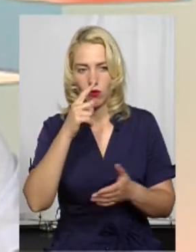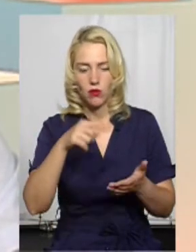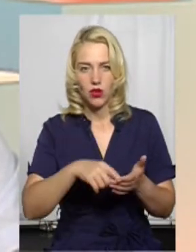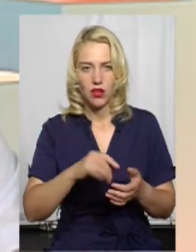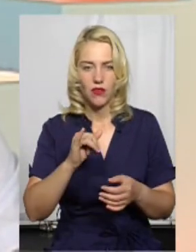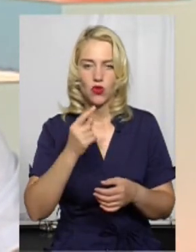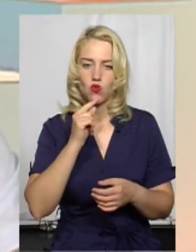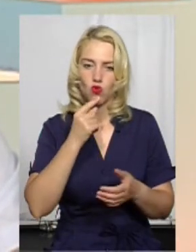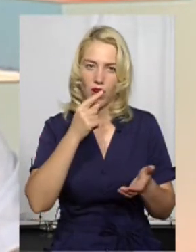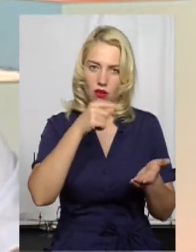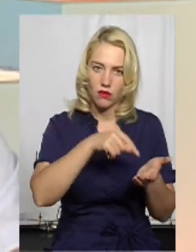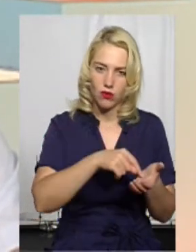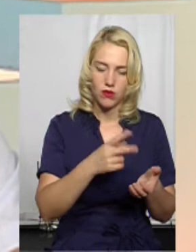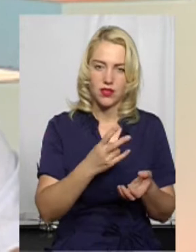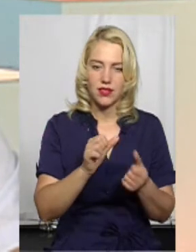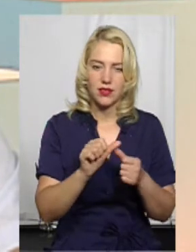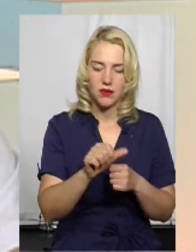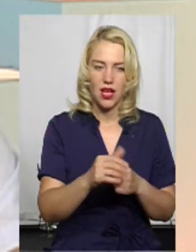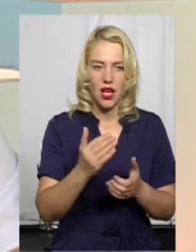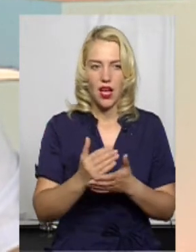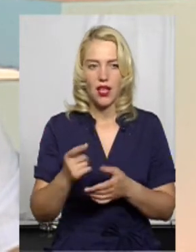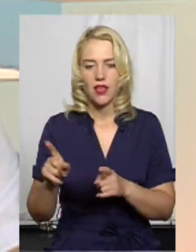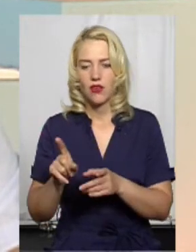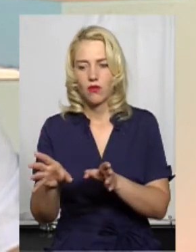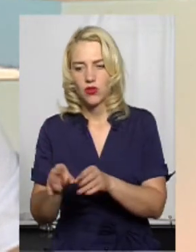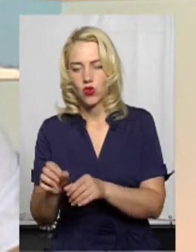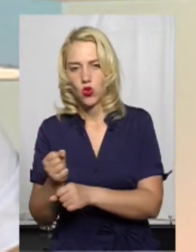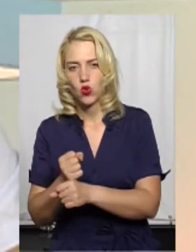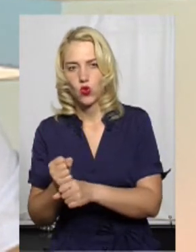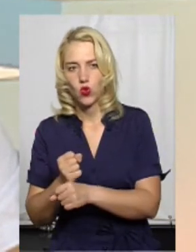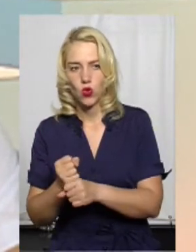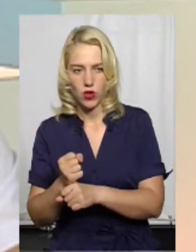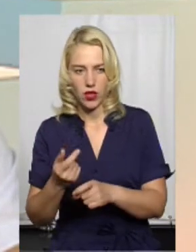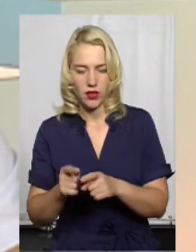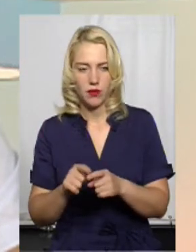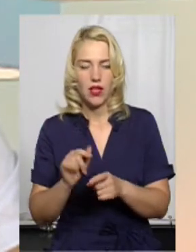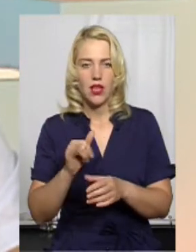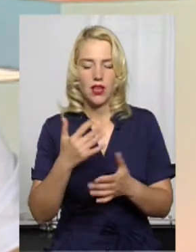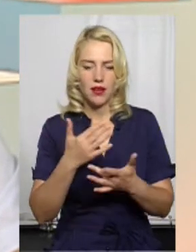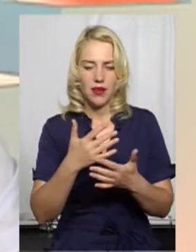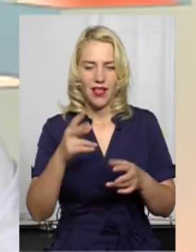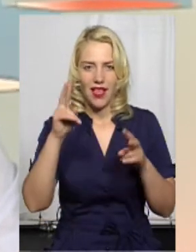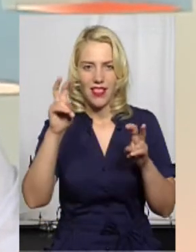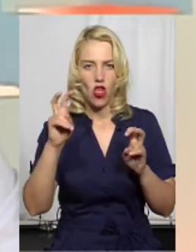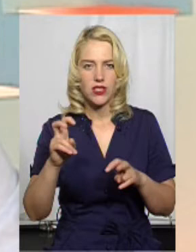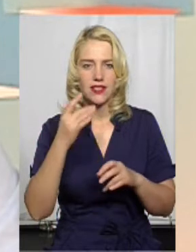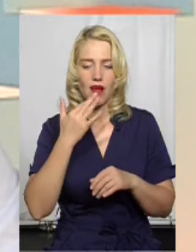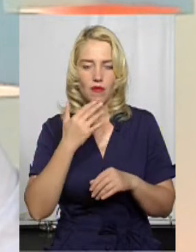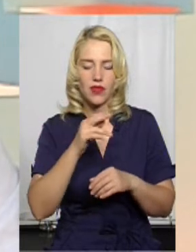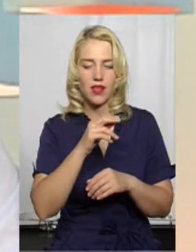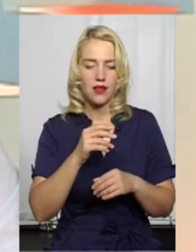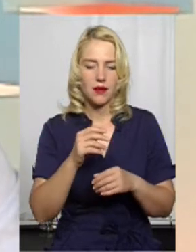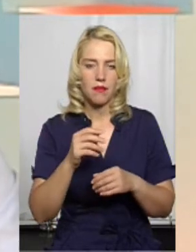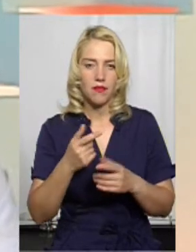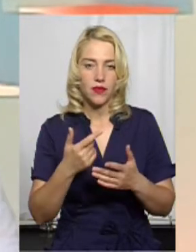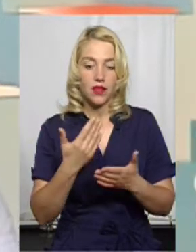потім цукерки, є горіхи, потім які ми їмо там з різними шоколадами, які ми купляємо під іноземними брендами і так далі. Звичайно, кожен горіх